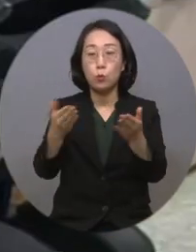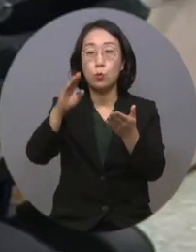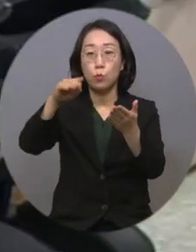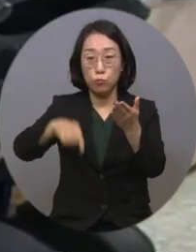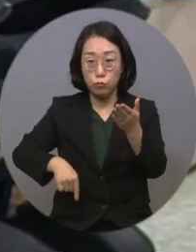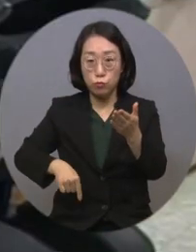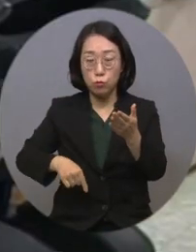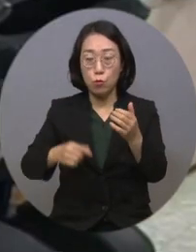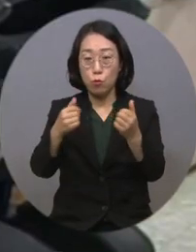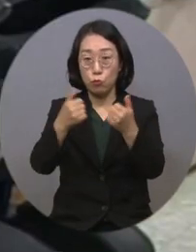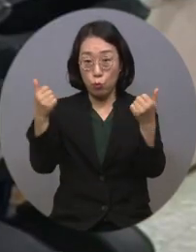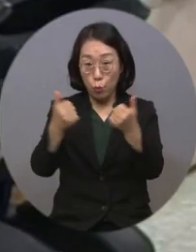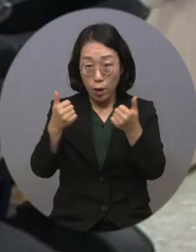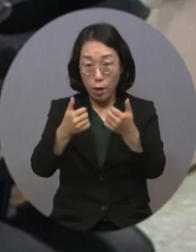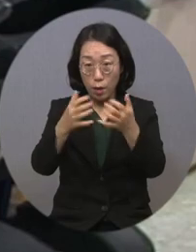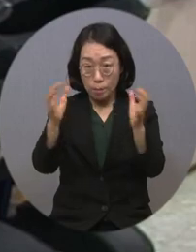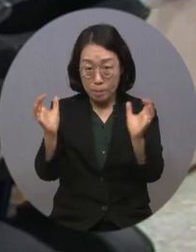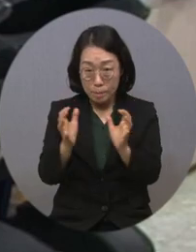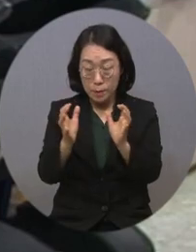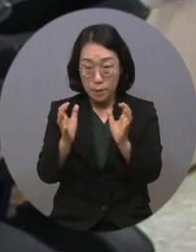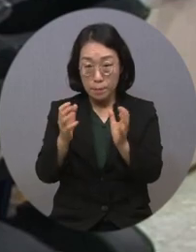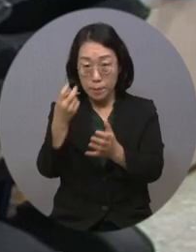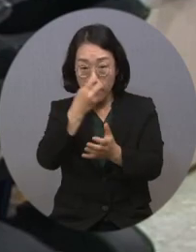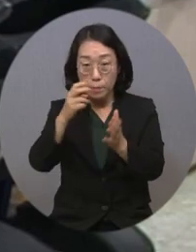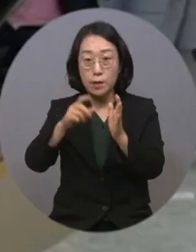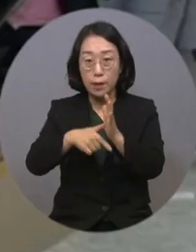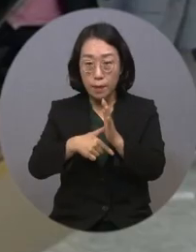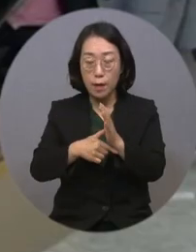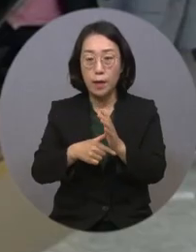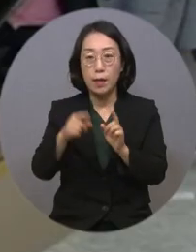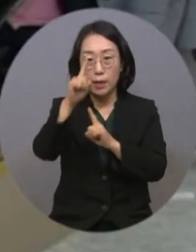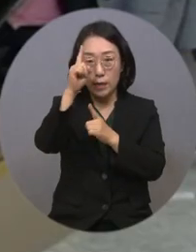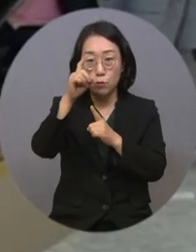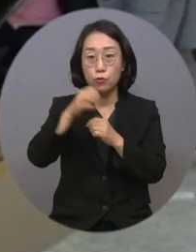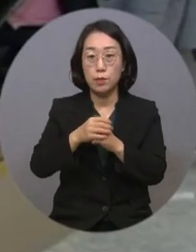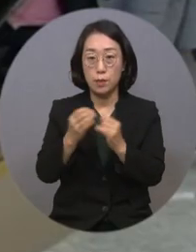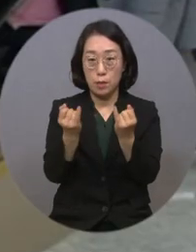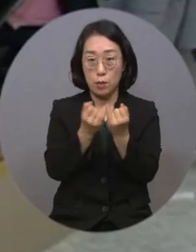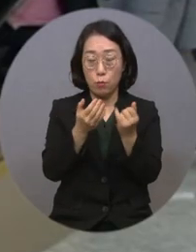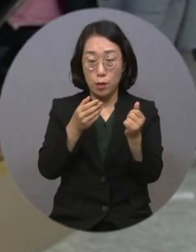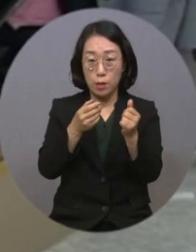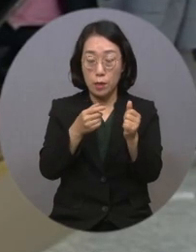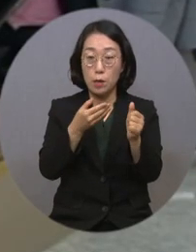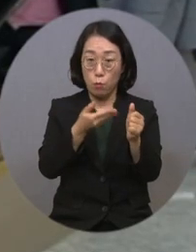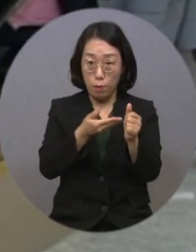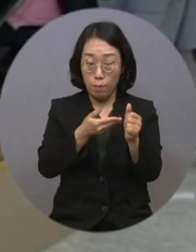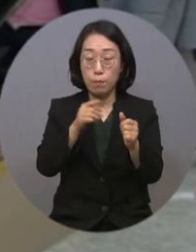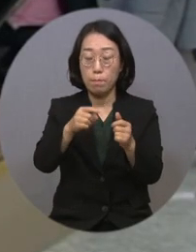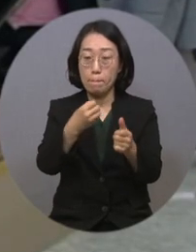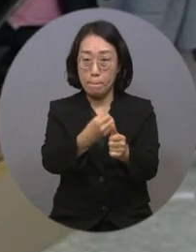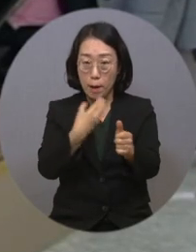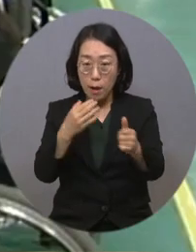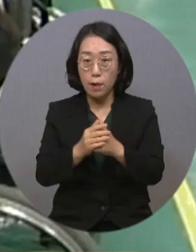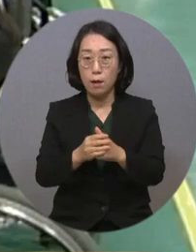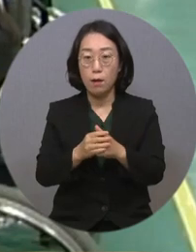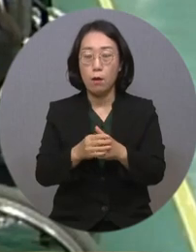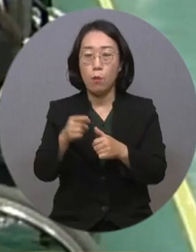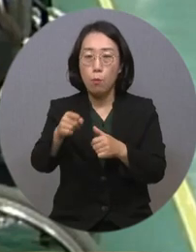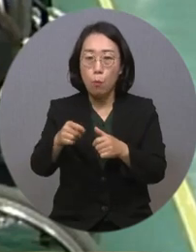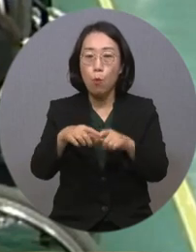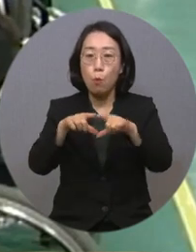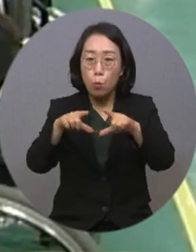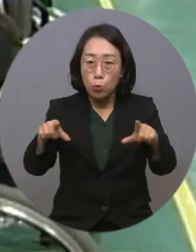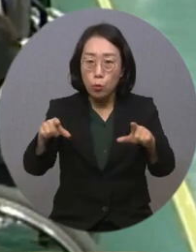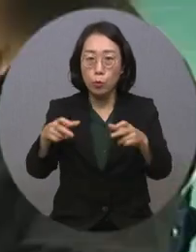국정감사에서 더불어 민주당이 수 진 의원은 한국장애인고용공단 의 민간 공공 부문의 장애인